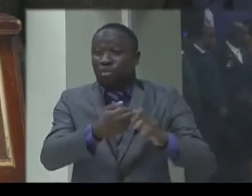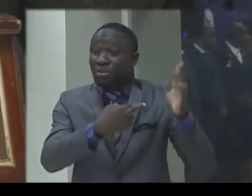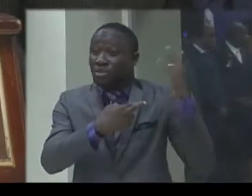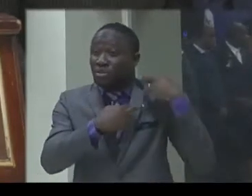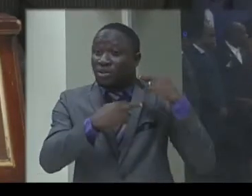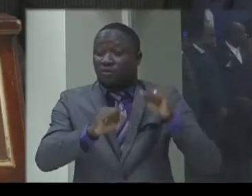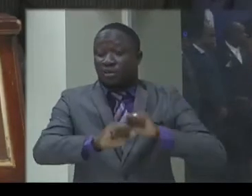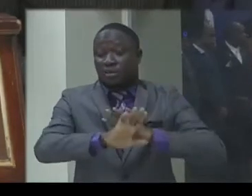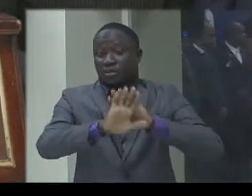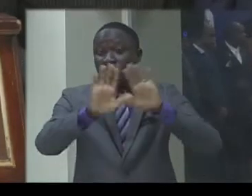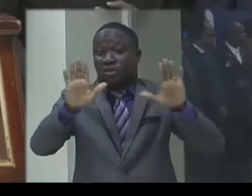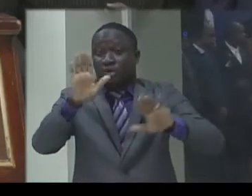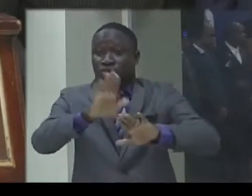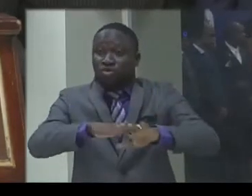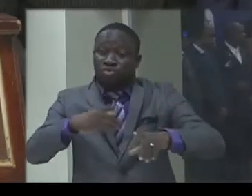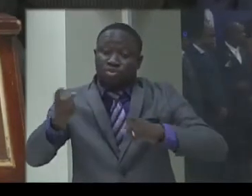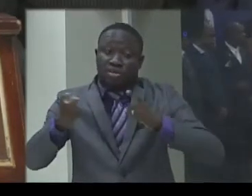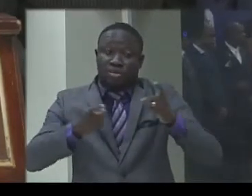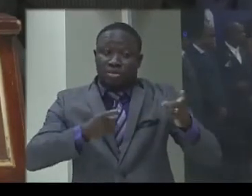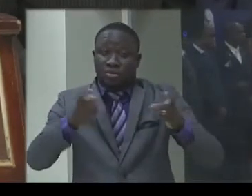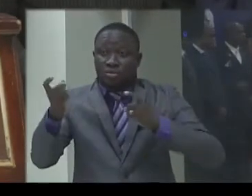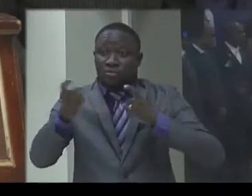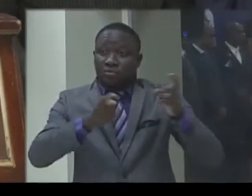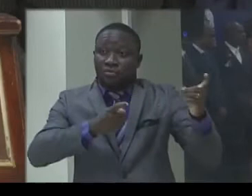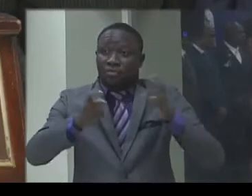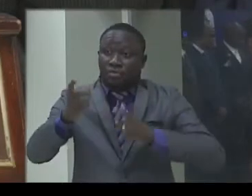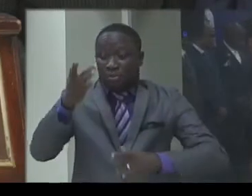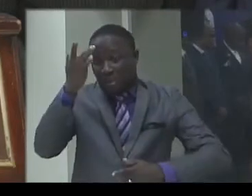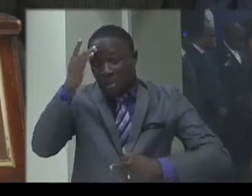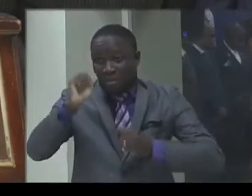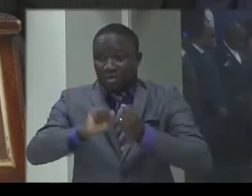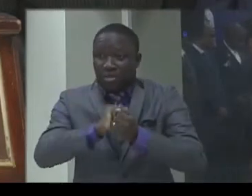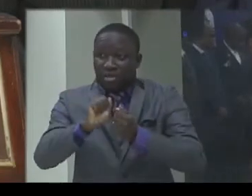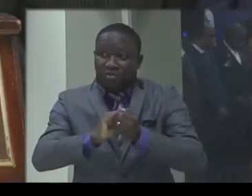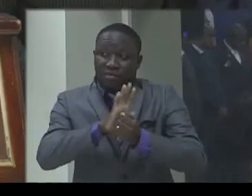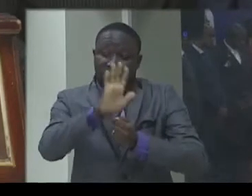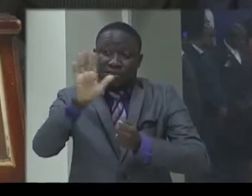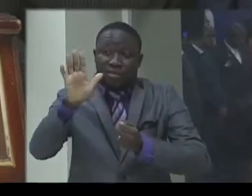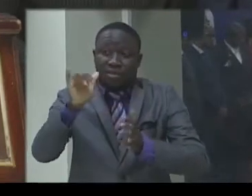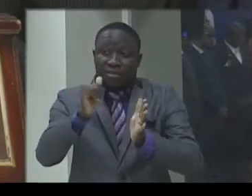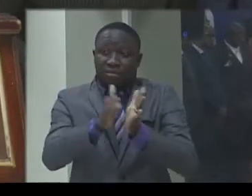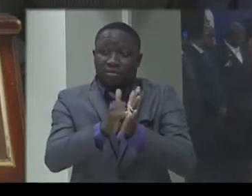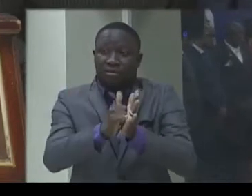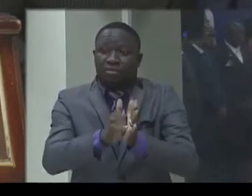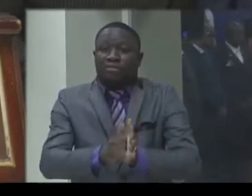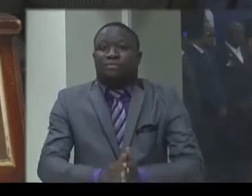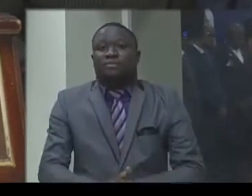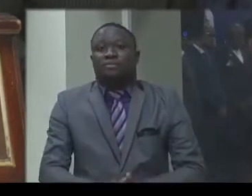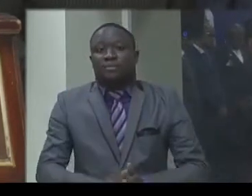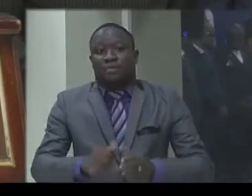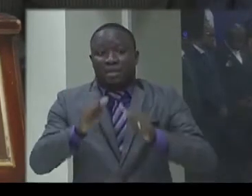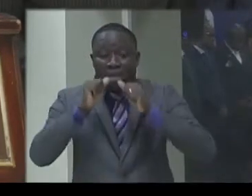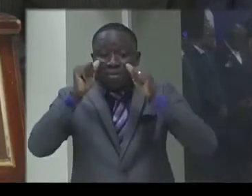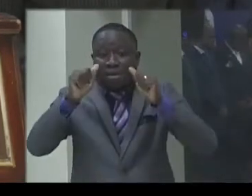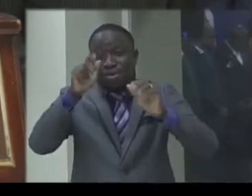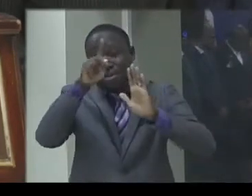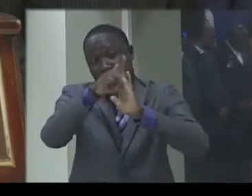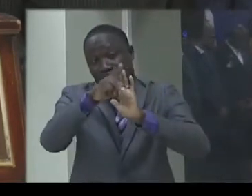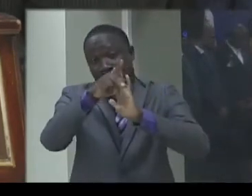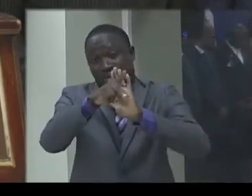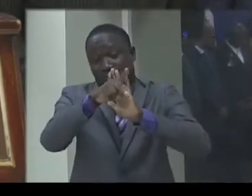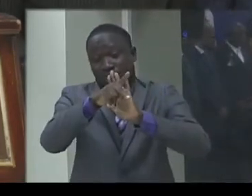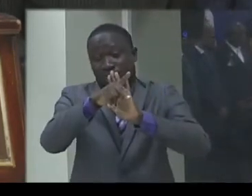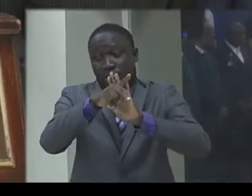transparens sou jesyon pandemi koronavirus la. Ma pa nou se populasyon,